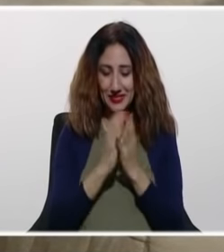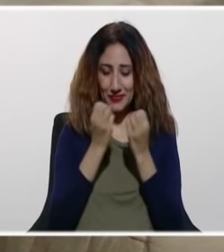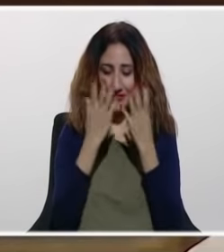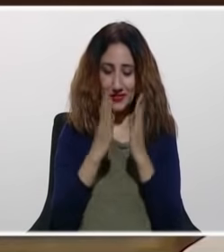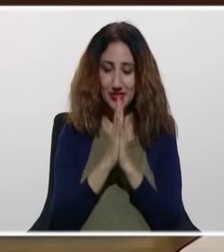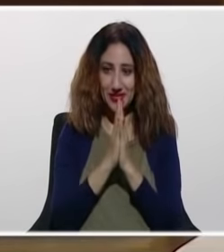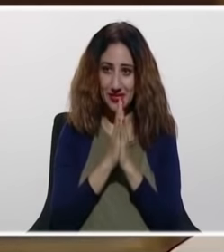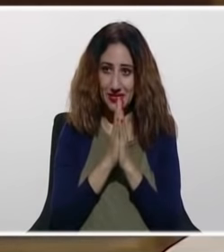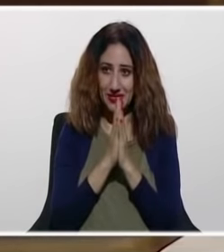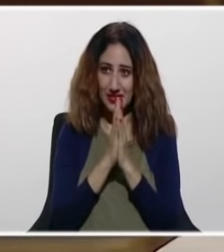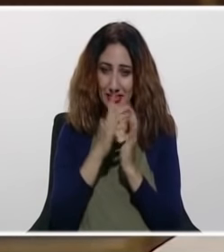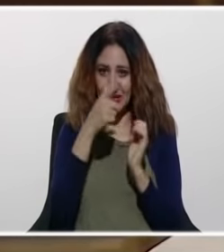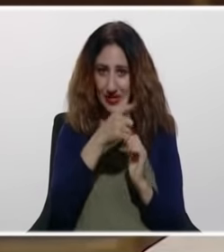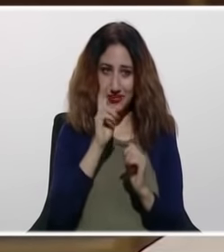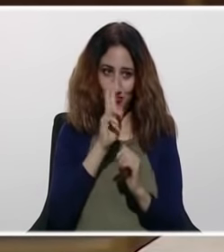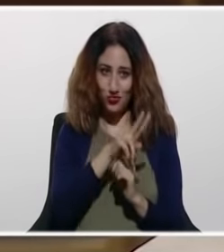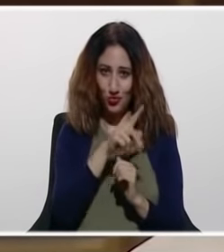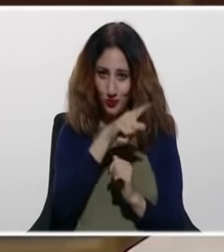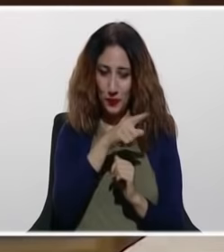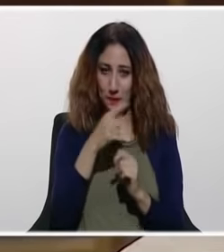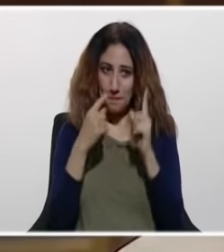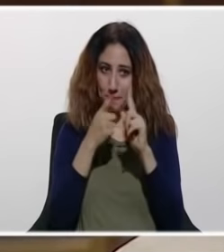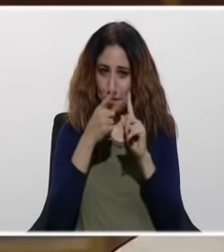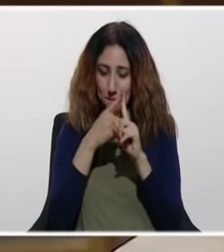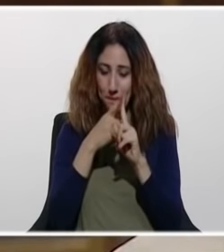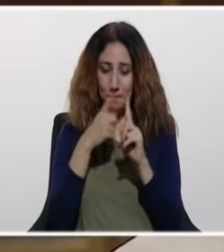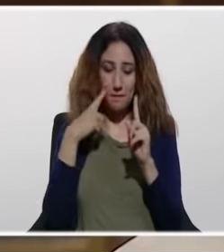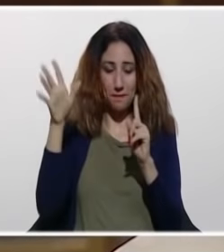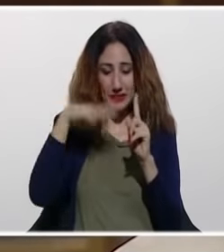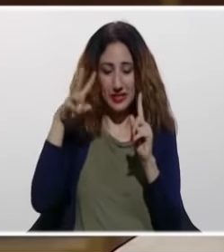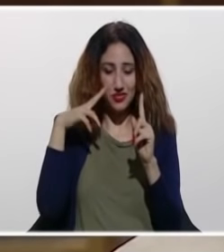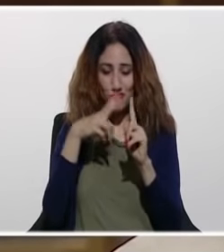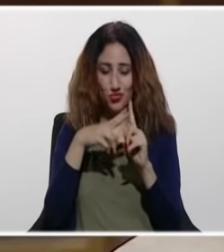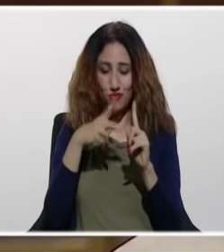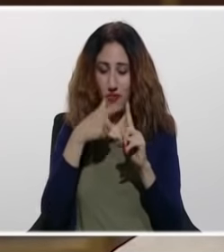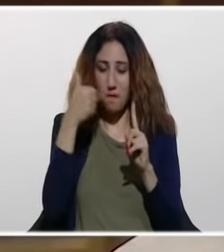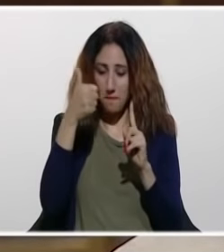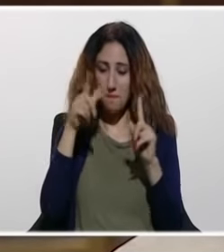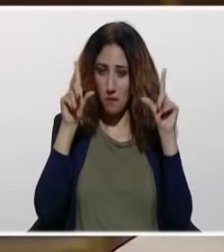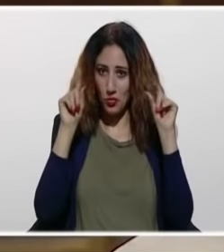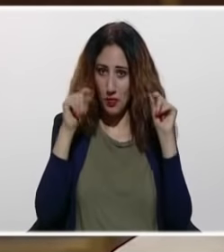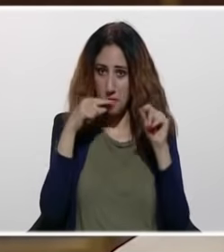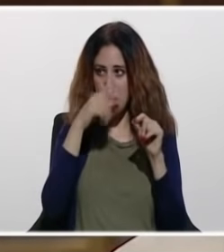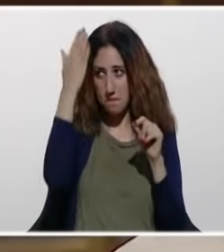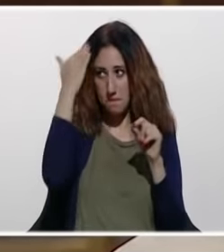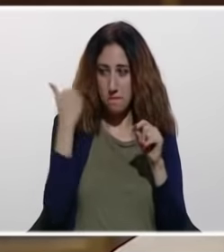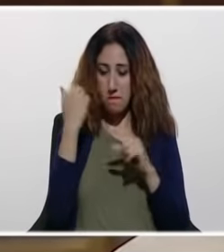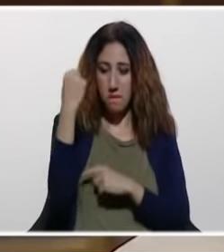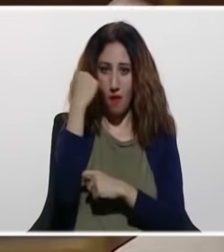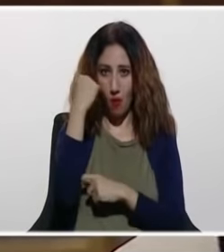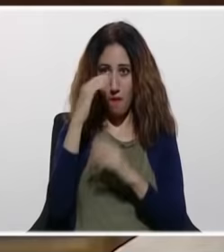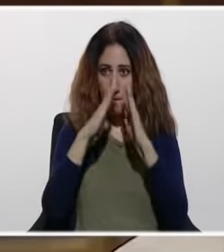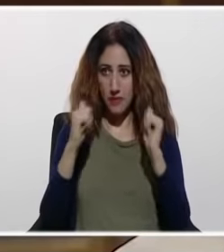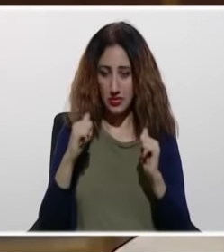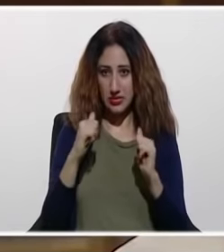أنست كابتن إيمان. أنا حبيت أقدمها النهاردة كنموذج يعني رائع، المرأة المصرية قوية حتى